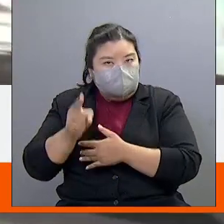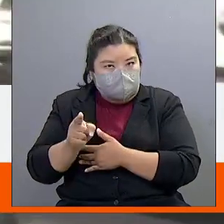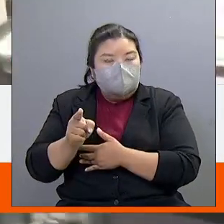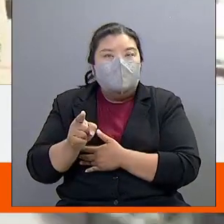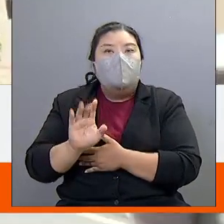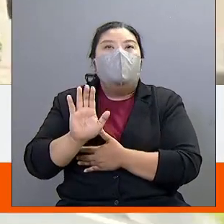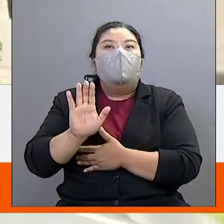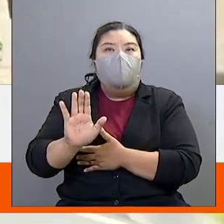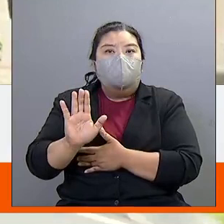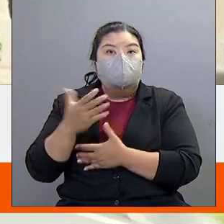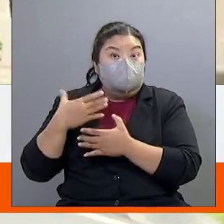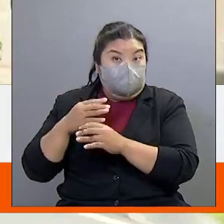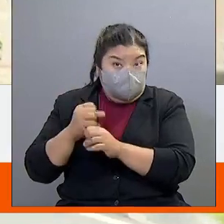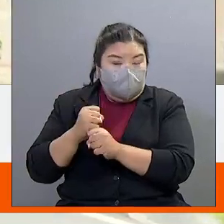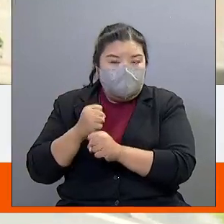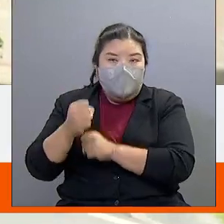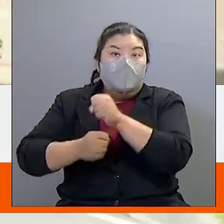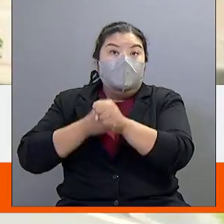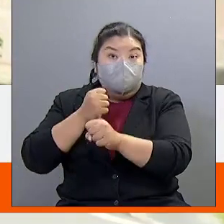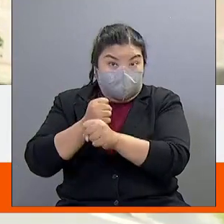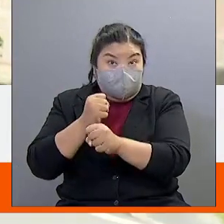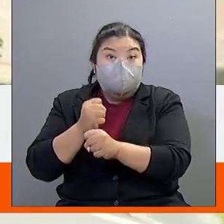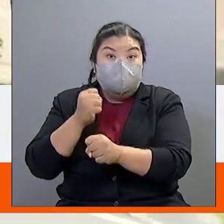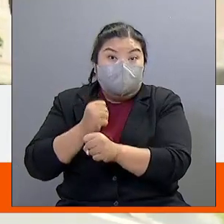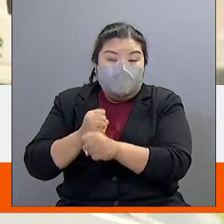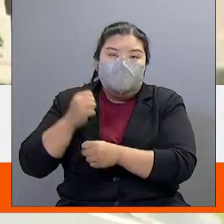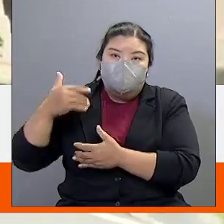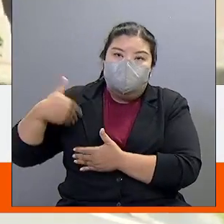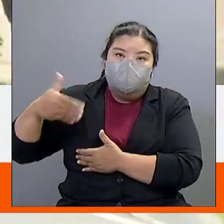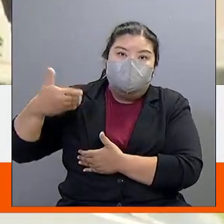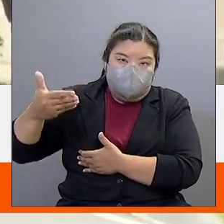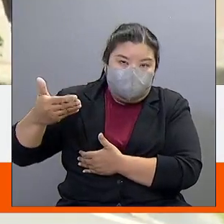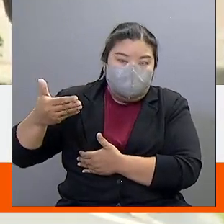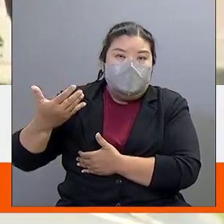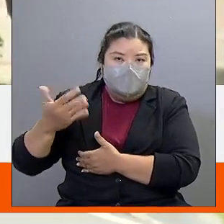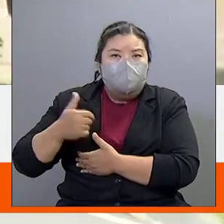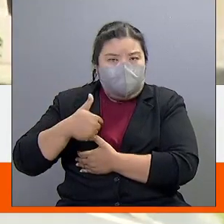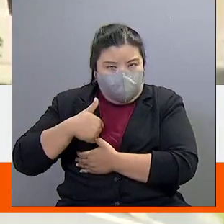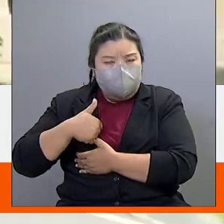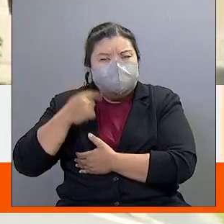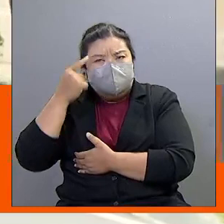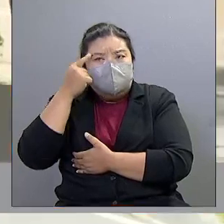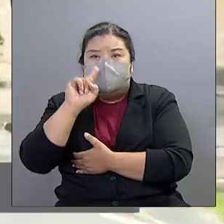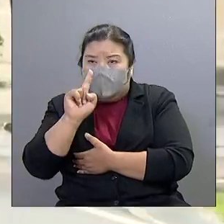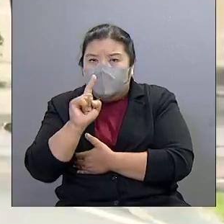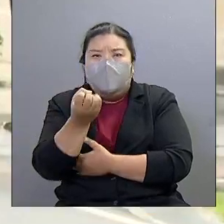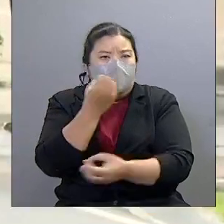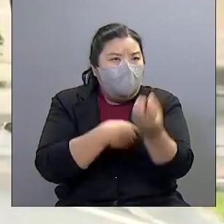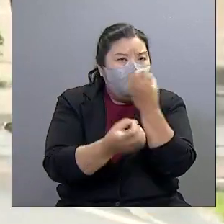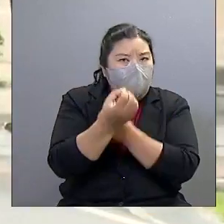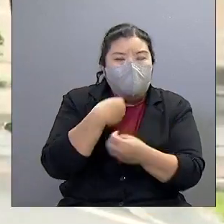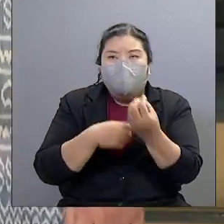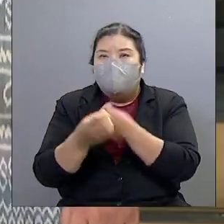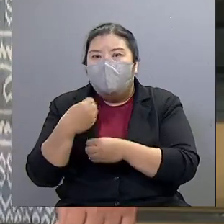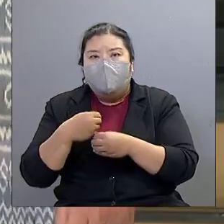ได้ยึดถือมาตลอดระยะเวลาในการทำงานแล้วก็ยอมรับความเห็นของทุกฝ่ายทุ